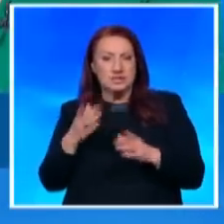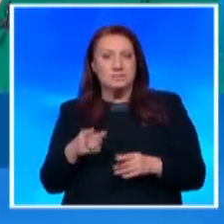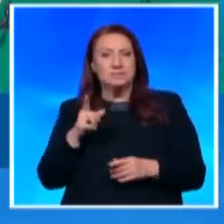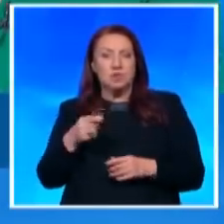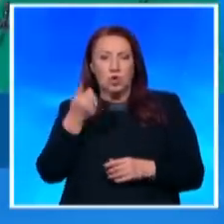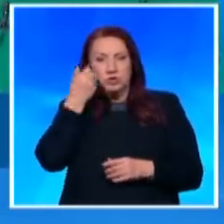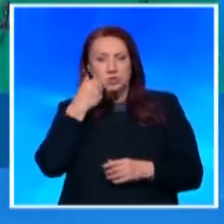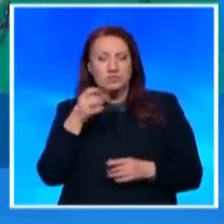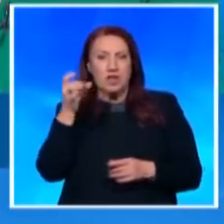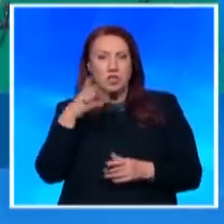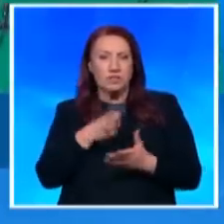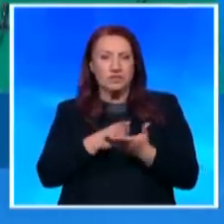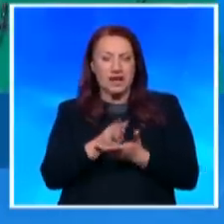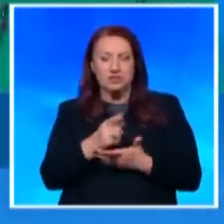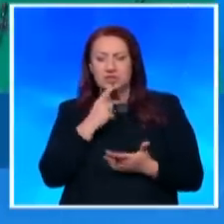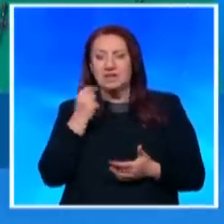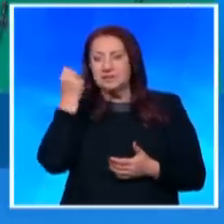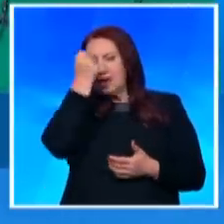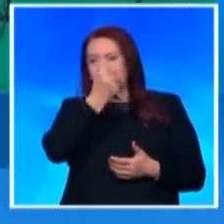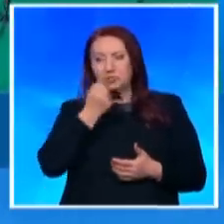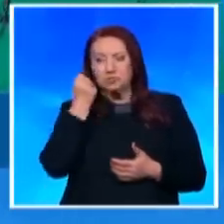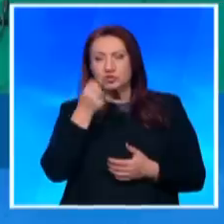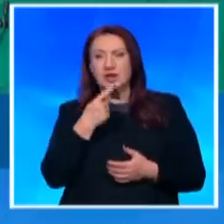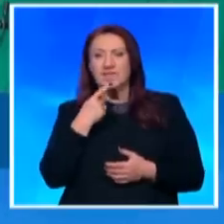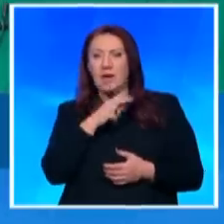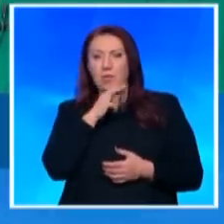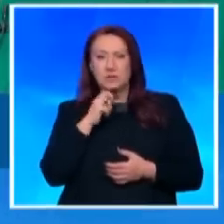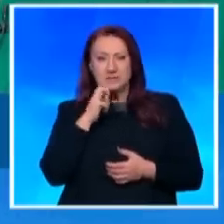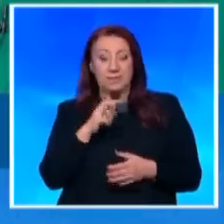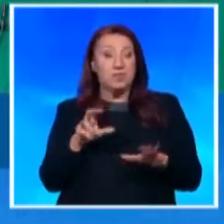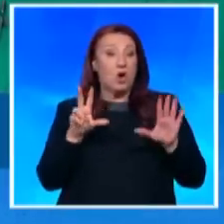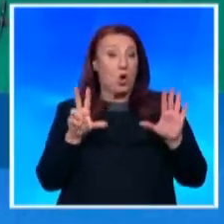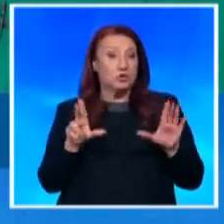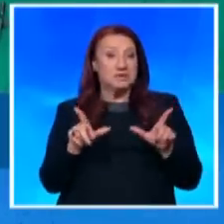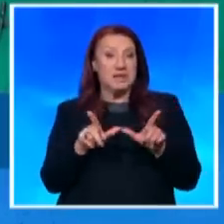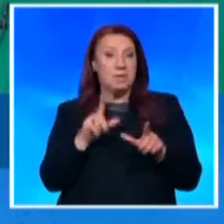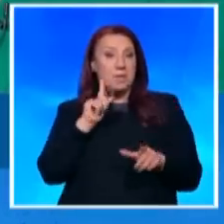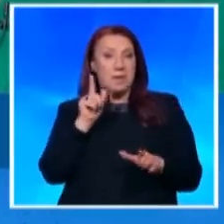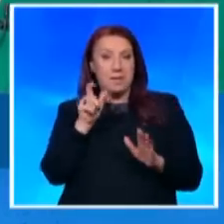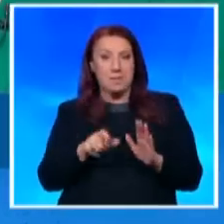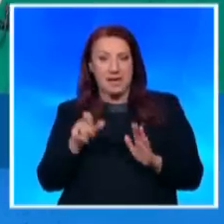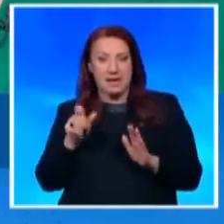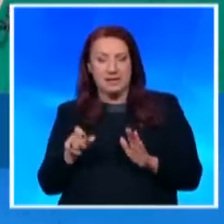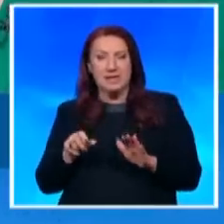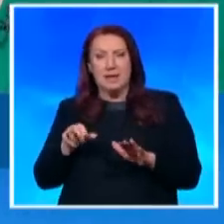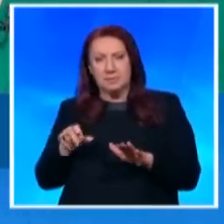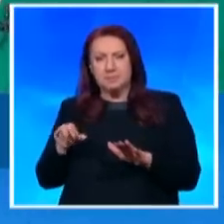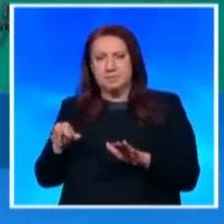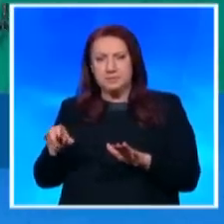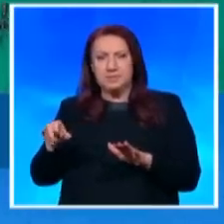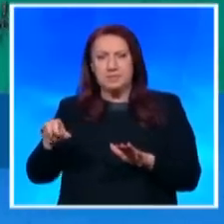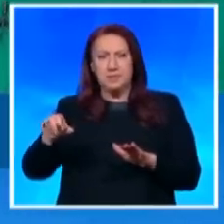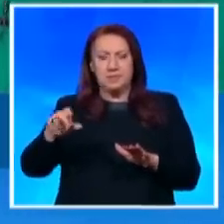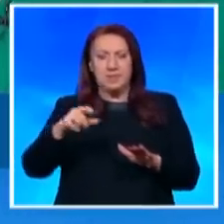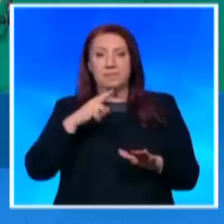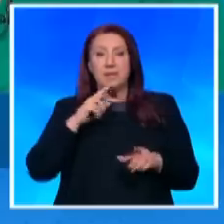заблуди полицаите. Установено е, че 8 мигранти са му определили се като сирийци, заобиколили пеша изграденото КПП на входа на